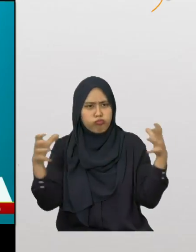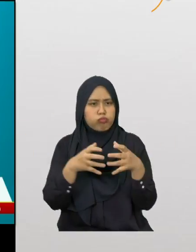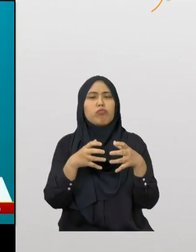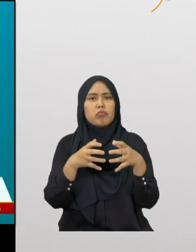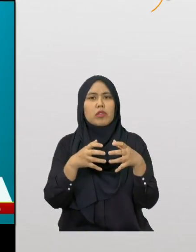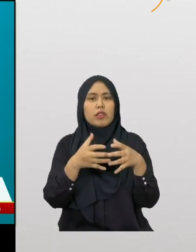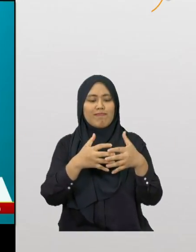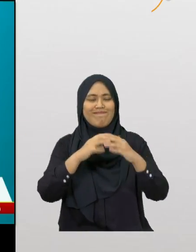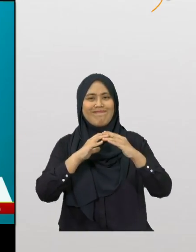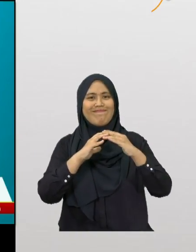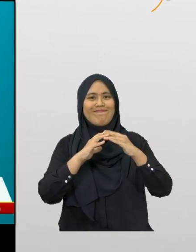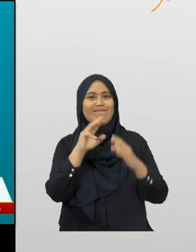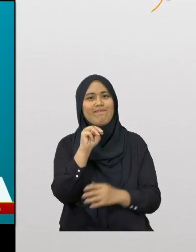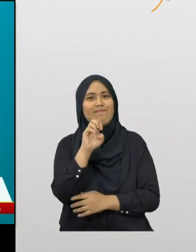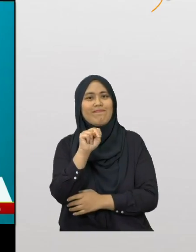pembentukan Yayasan Mendaki.